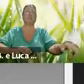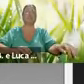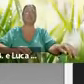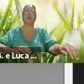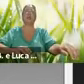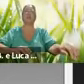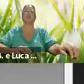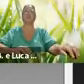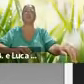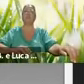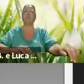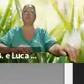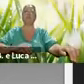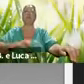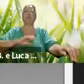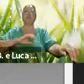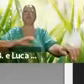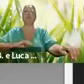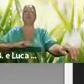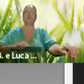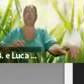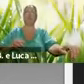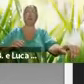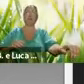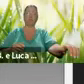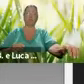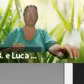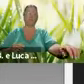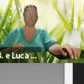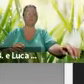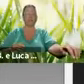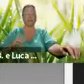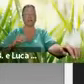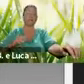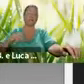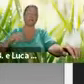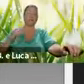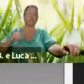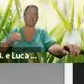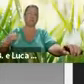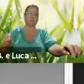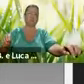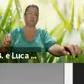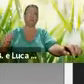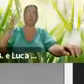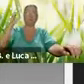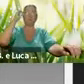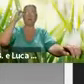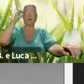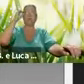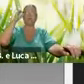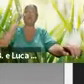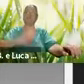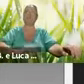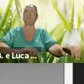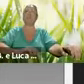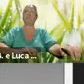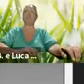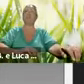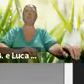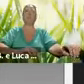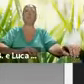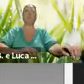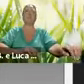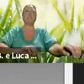condensatore. Raggiungono subito i cavi del sistema nervoso, sempre arriva al sistema nervoso a svolgere